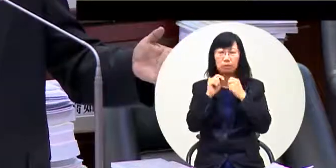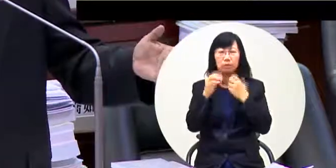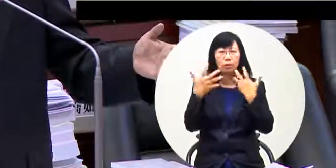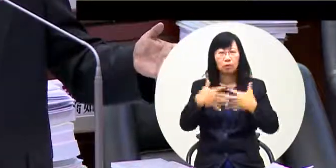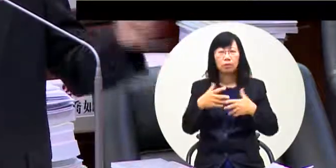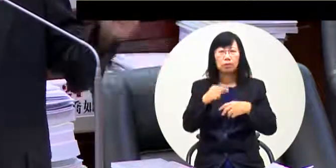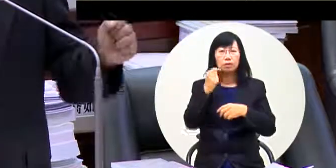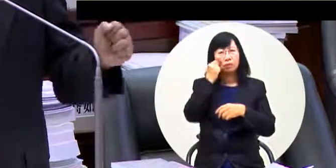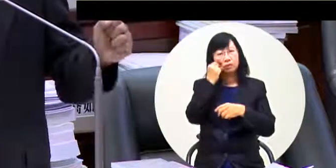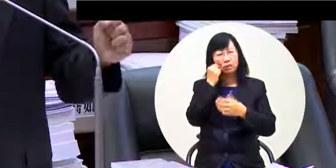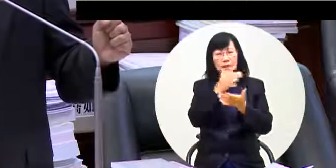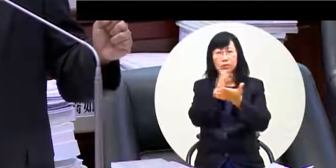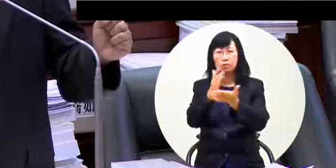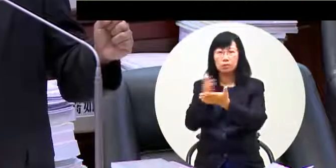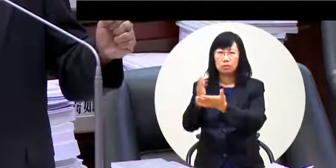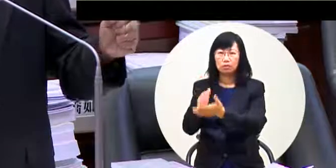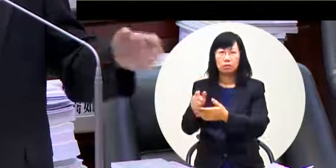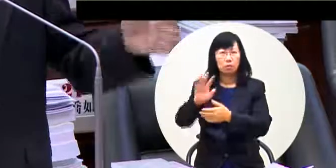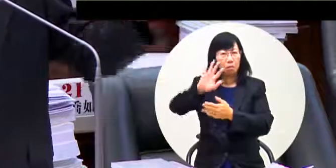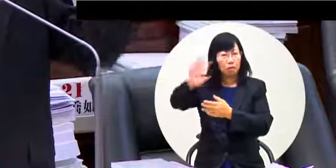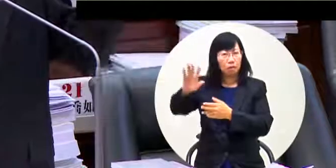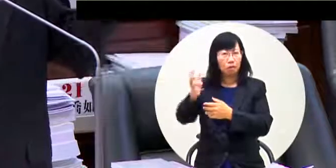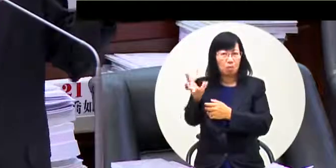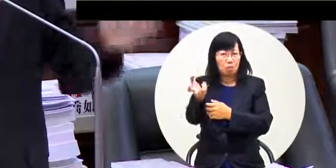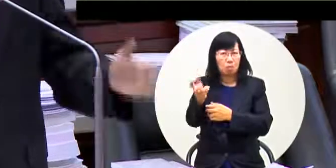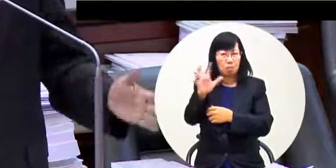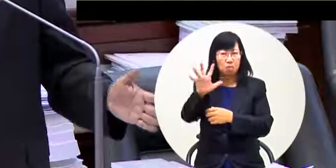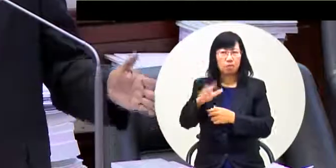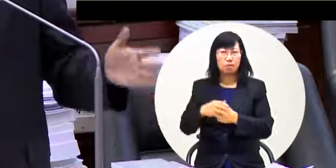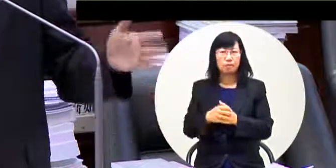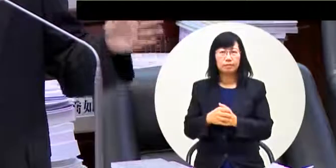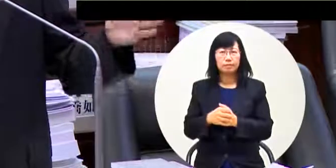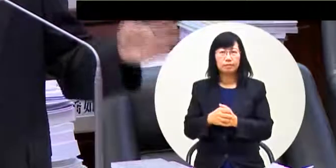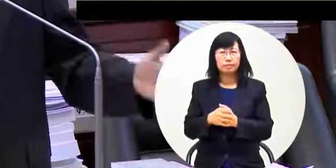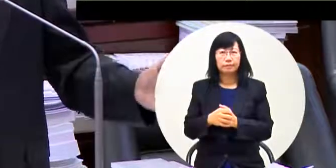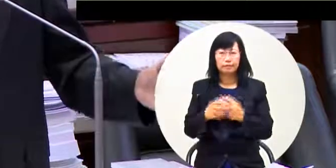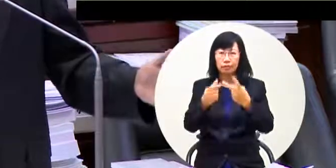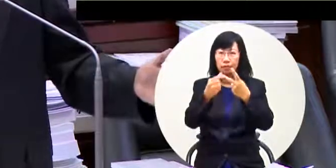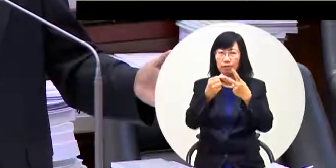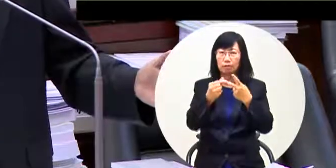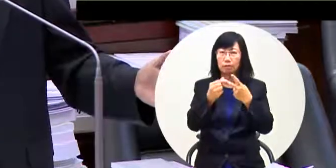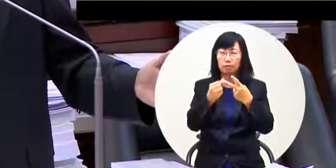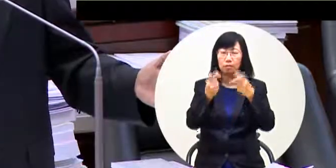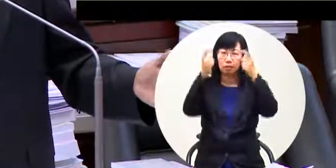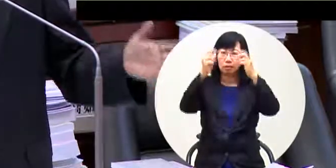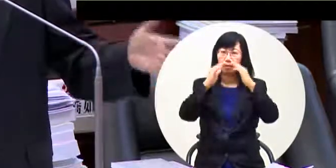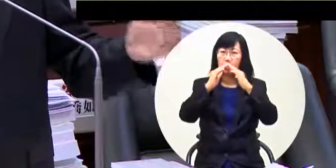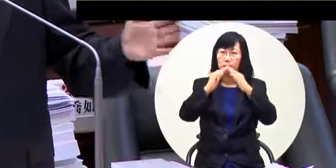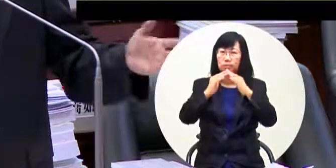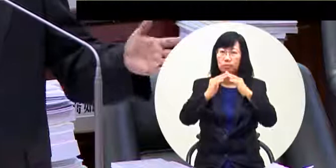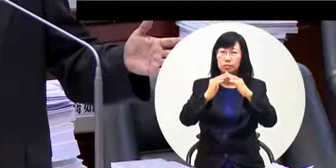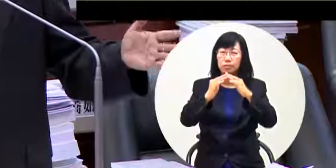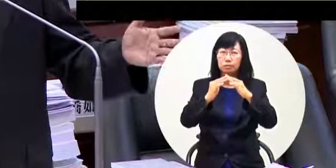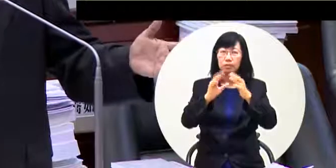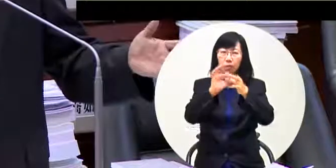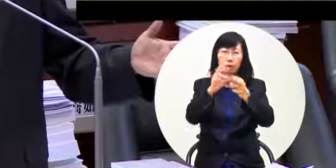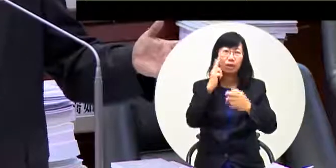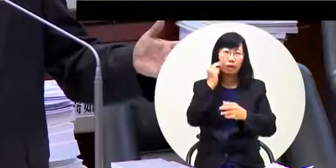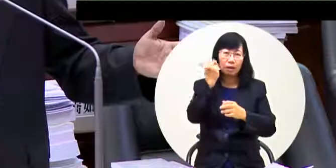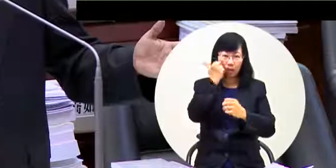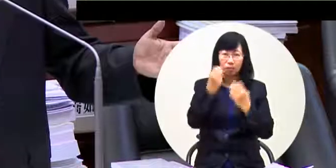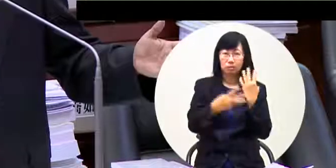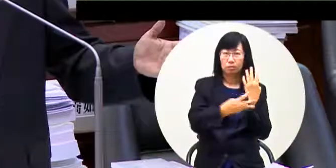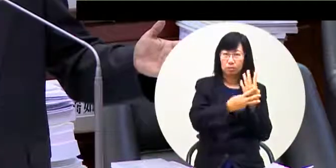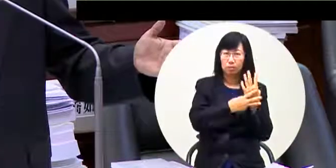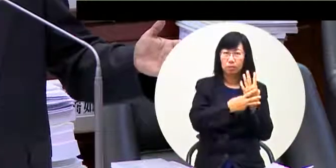痛。第二个，所有在高雄市的钢铁业，他们的炉渣的去化，